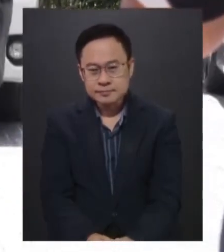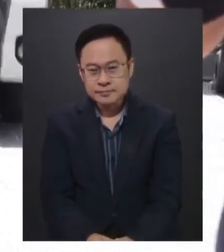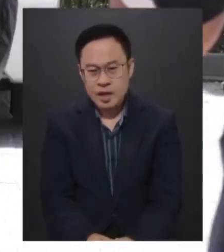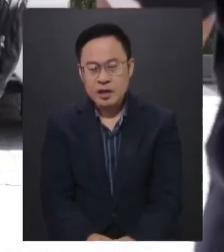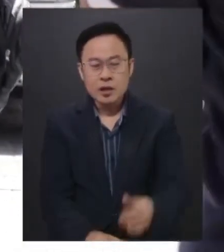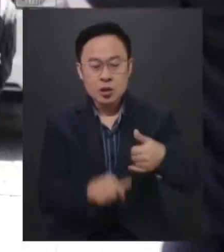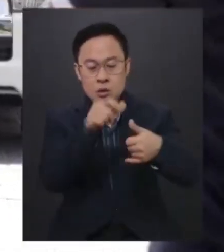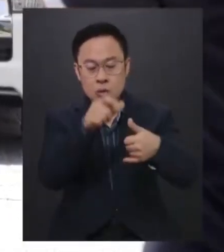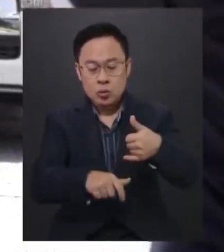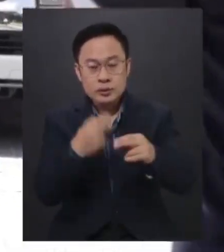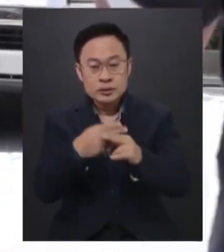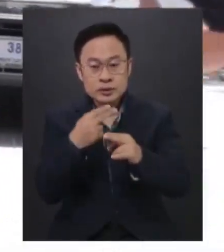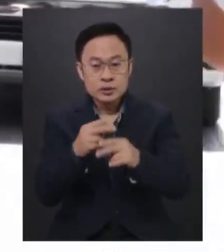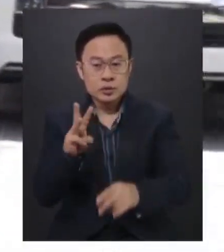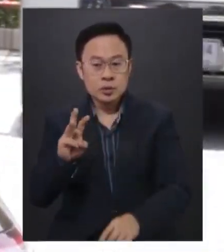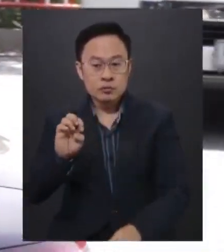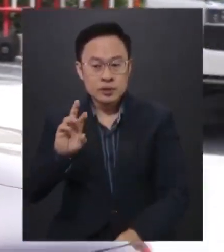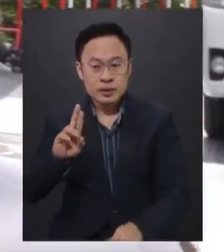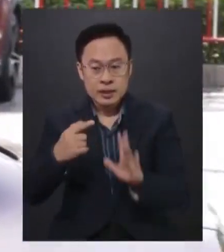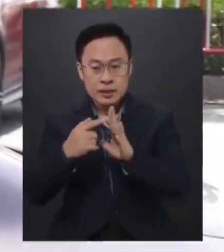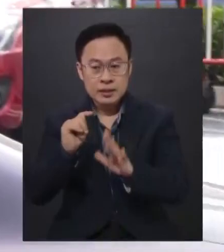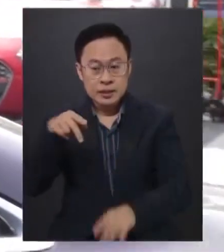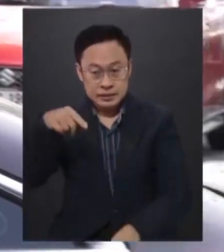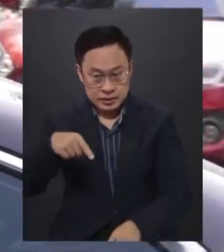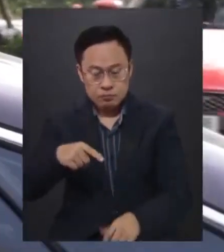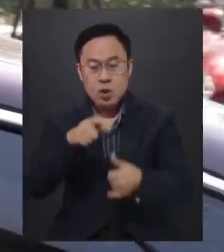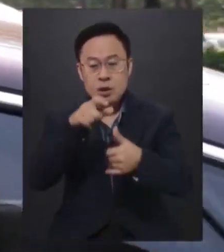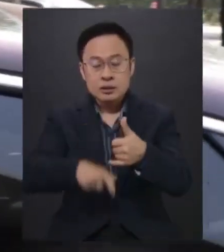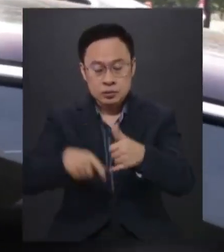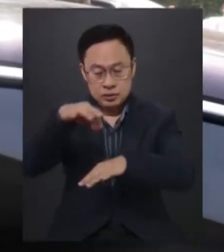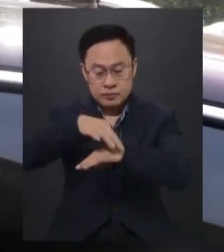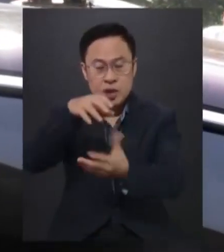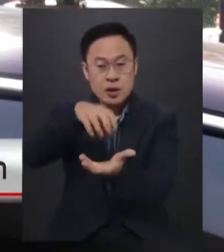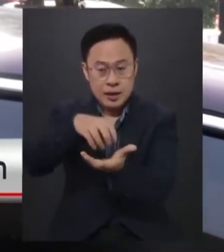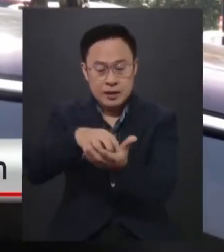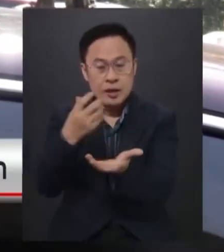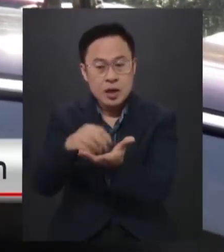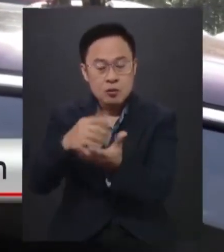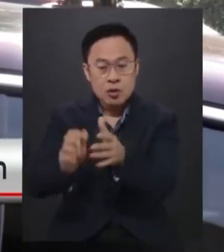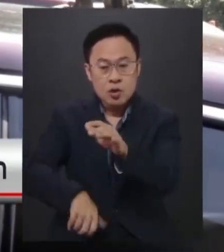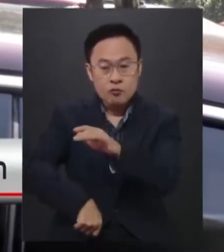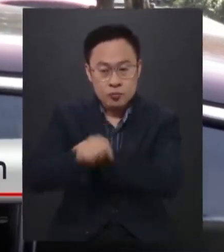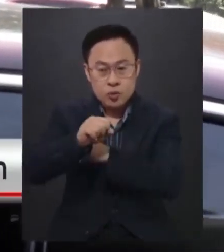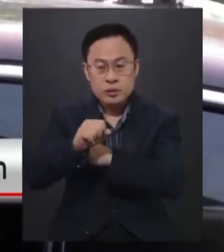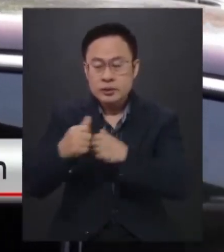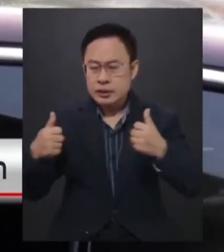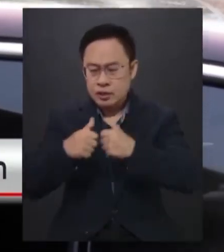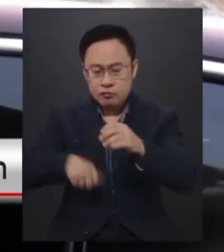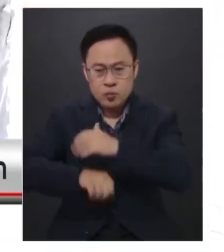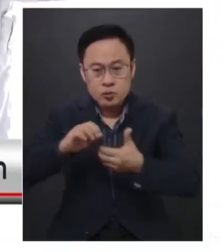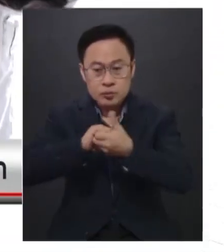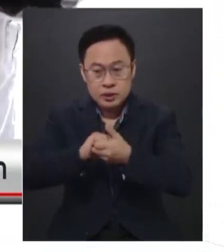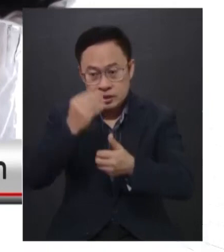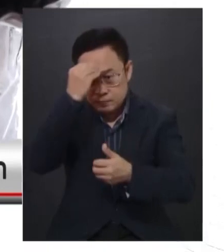วีรเทพป้อมพันธ์นะคะกองกลางของทีมชาติไทยชุดนี้นะคะก็ออกมาให้สัมภาษณ์ว่าอุ่นเครื่องกับญี่ปุ่นเนี่ยได้พักอยู่